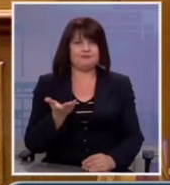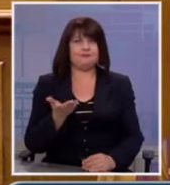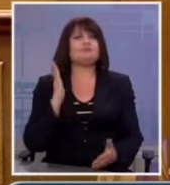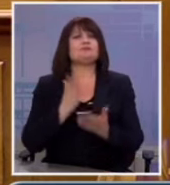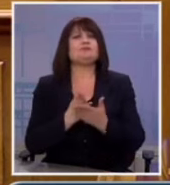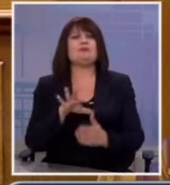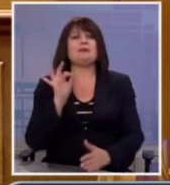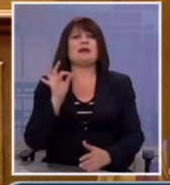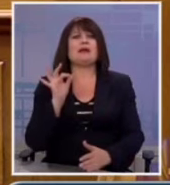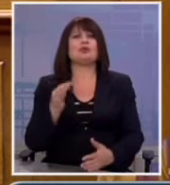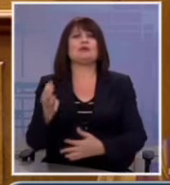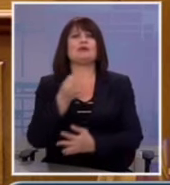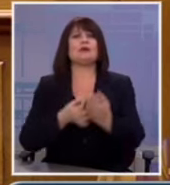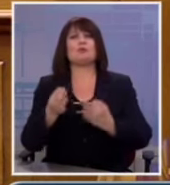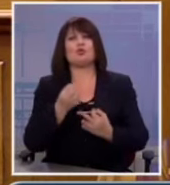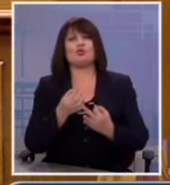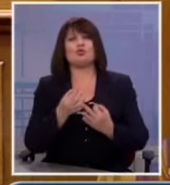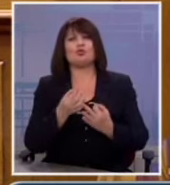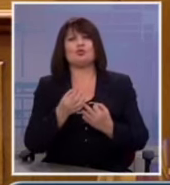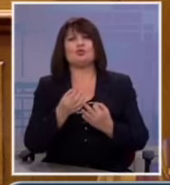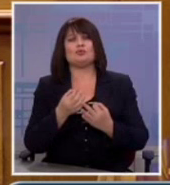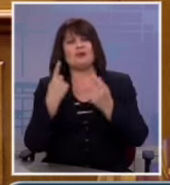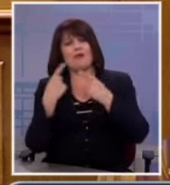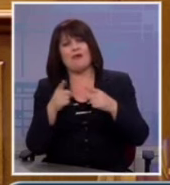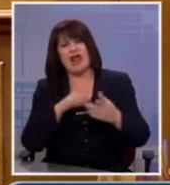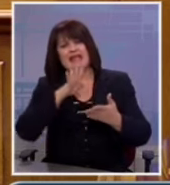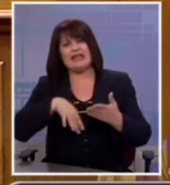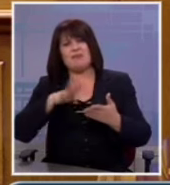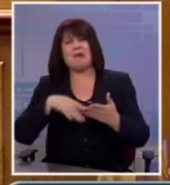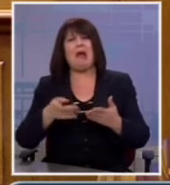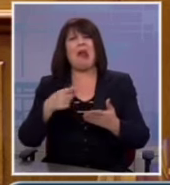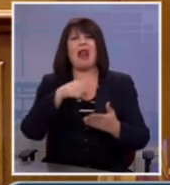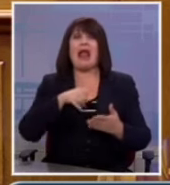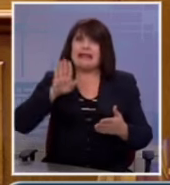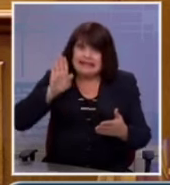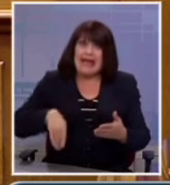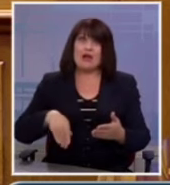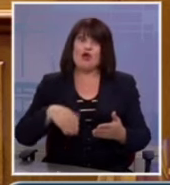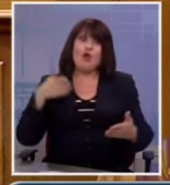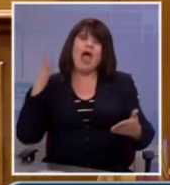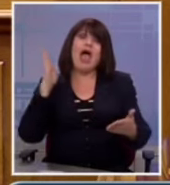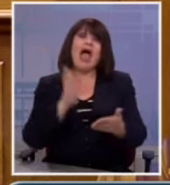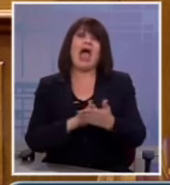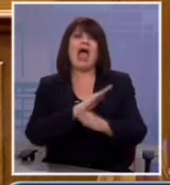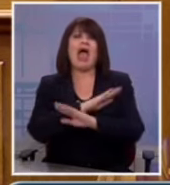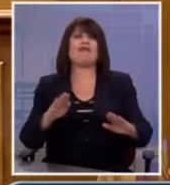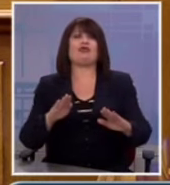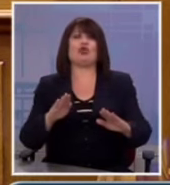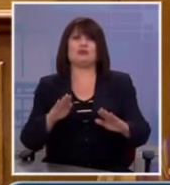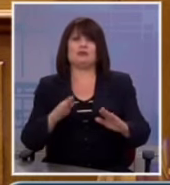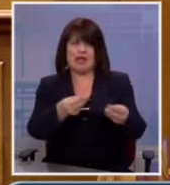επιλέγουν να μιλήσουν για κείμενα άλλα ενδιάμεσα και όχι για το τελεσίγραφο το οποίο ρητά